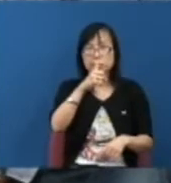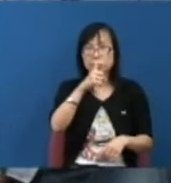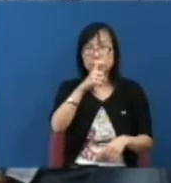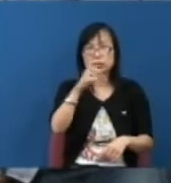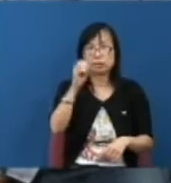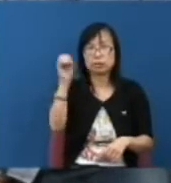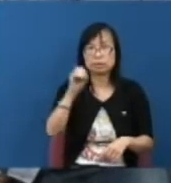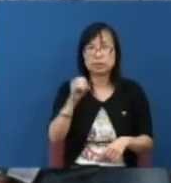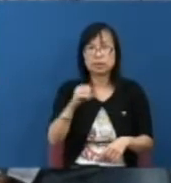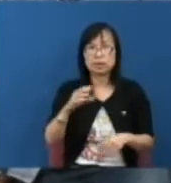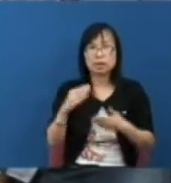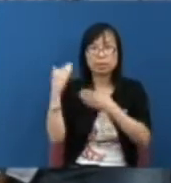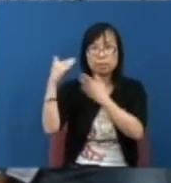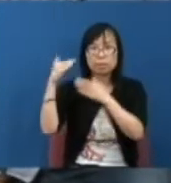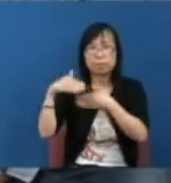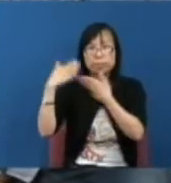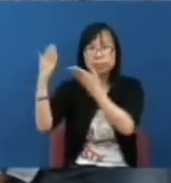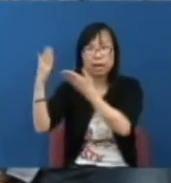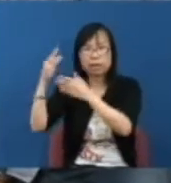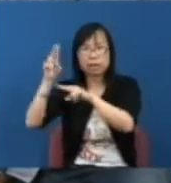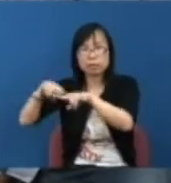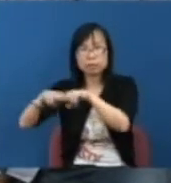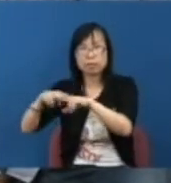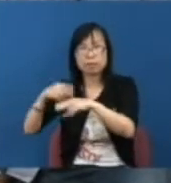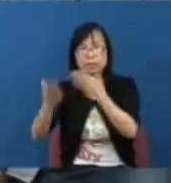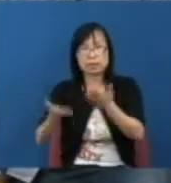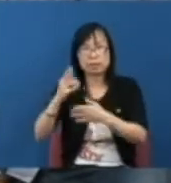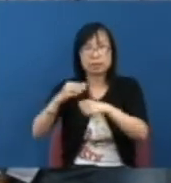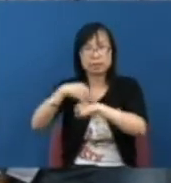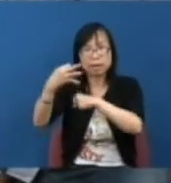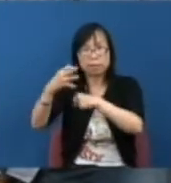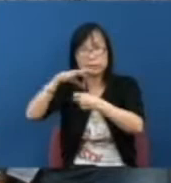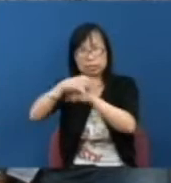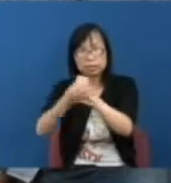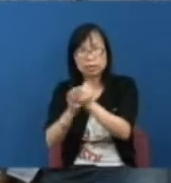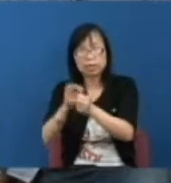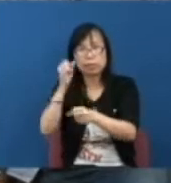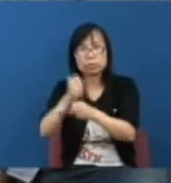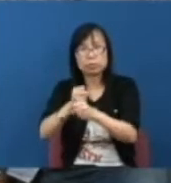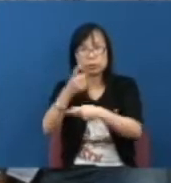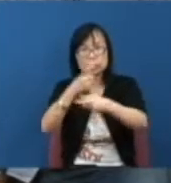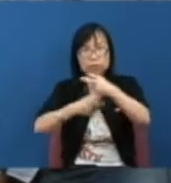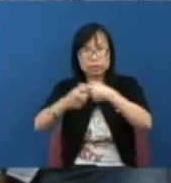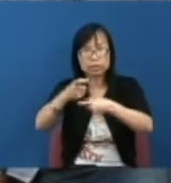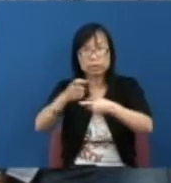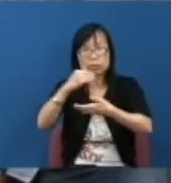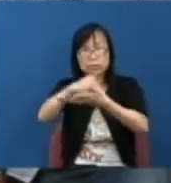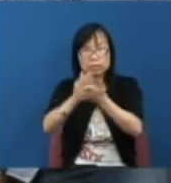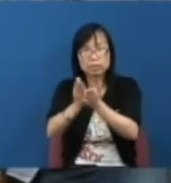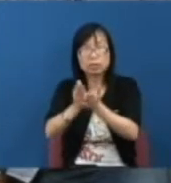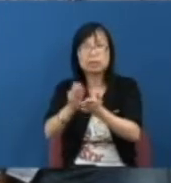即係運送上去國內或者其他第三世界國家去嚟做一啲回收嘅物料。咁所以我覺